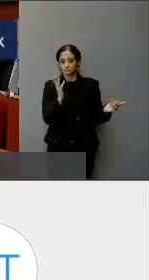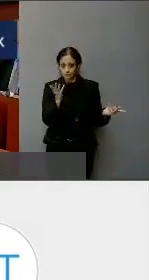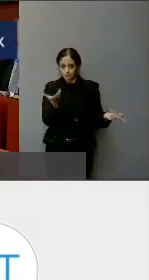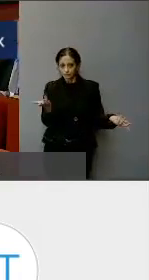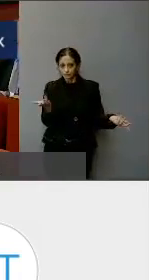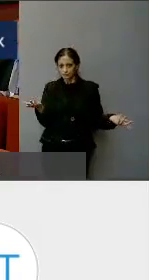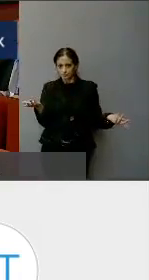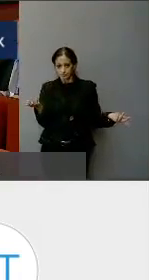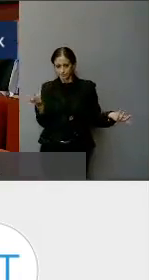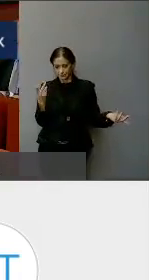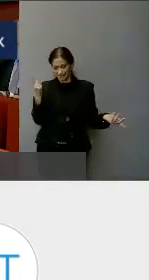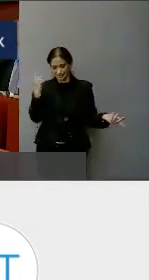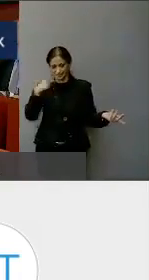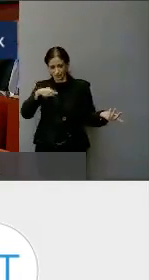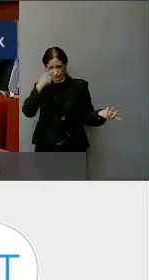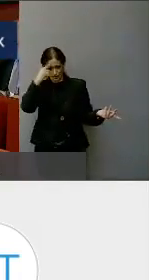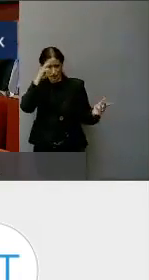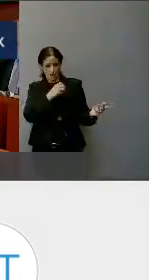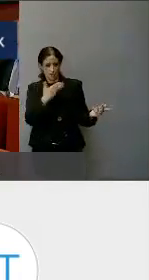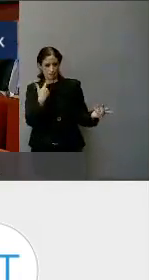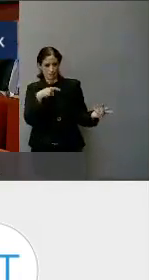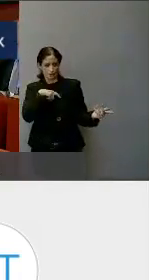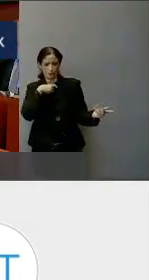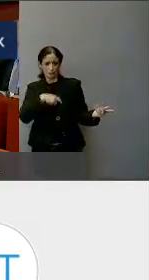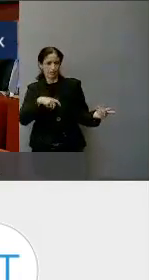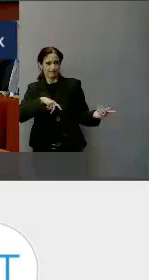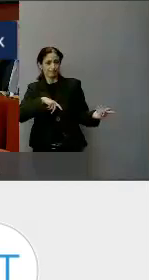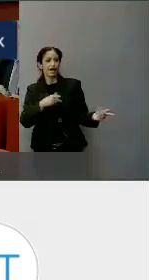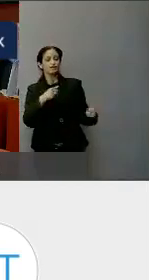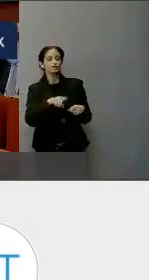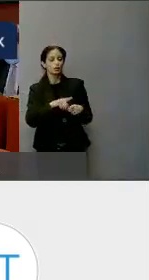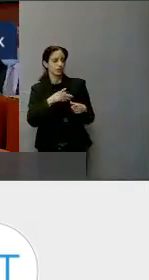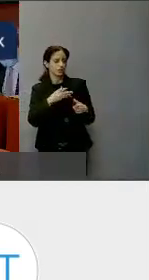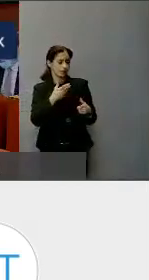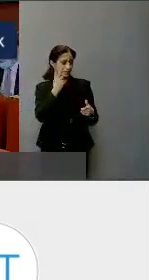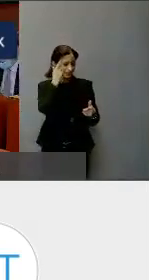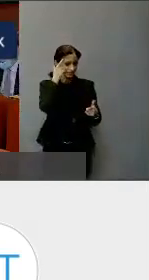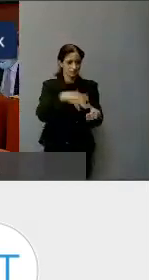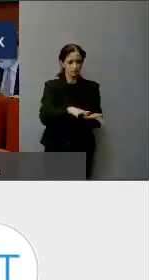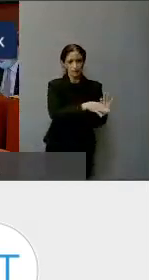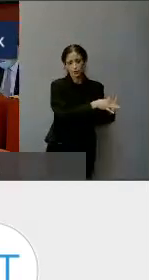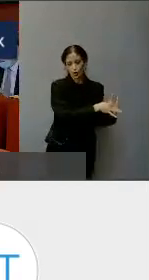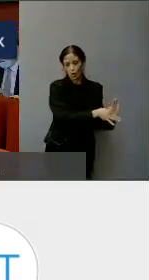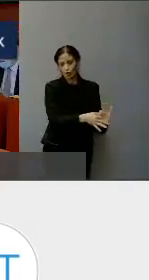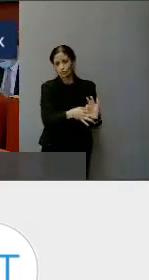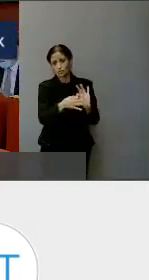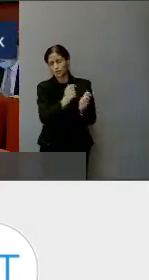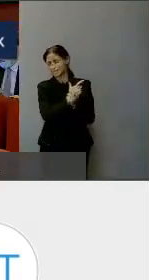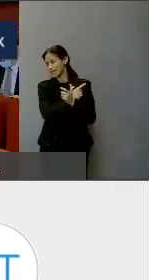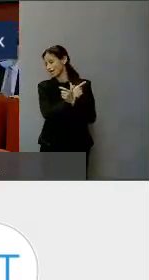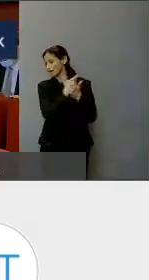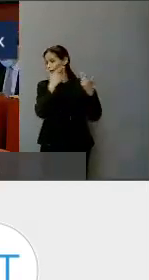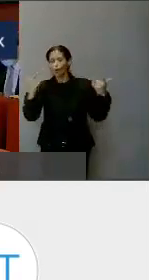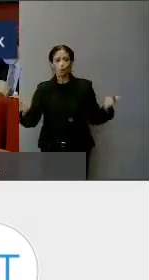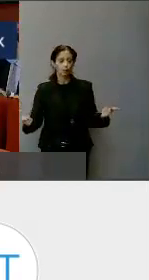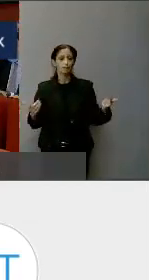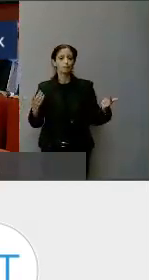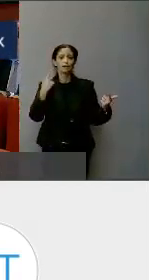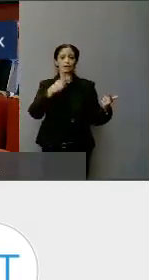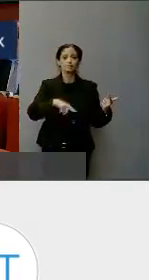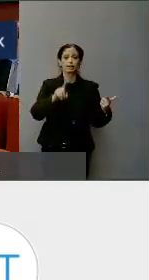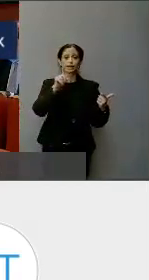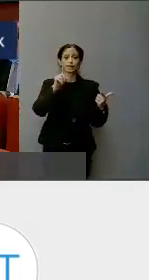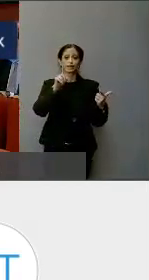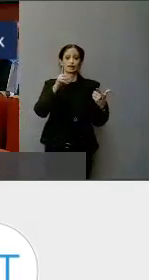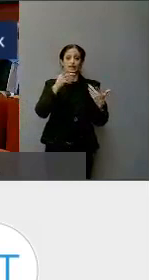gigantesco rispetto a quello che può essere la conseguenza gigante gigantesca della che